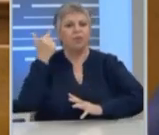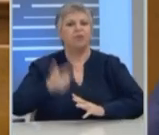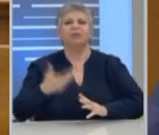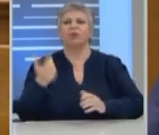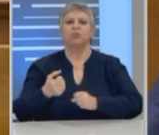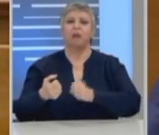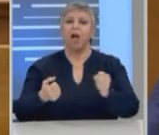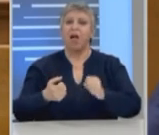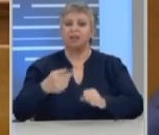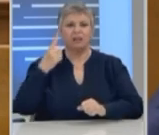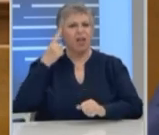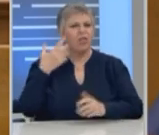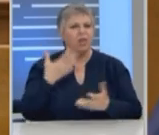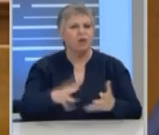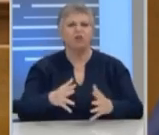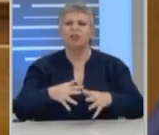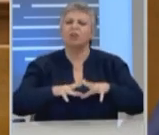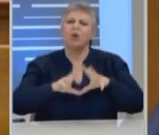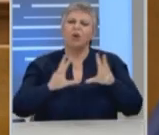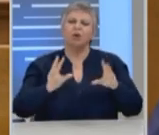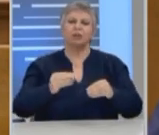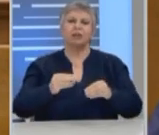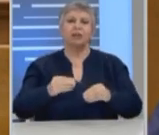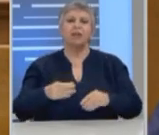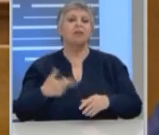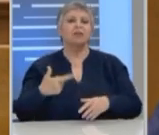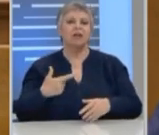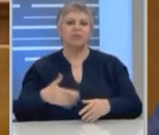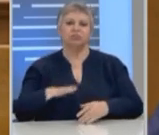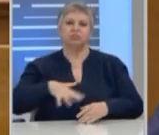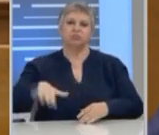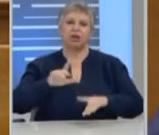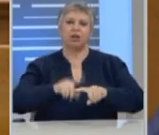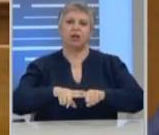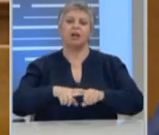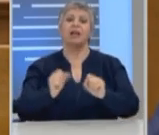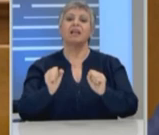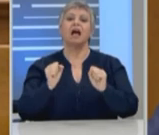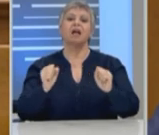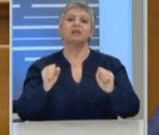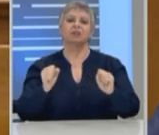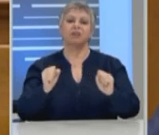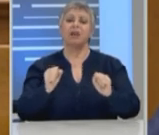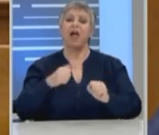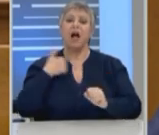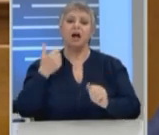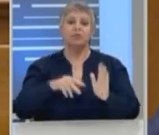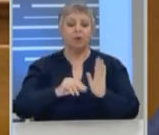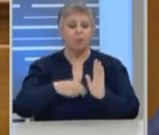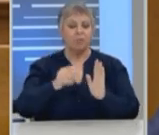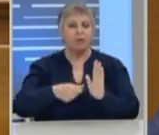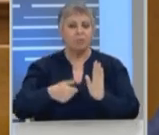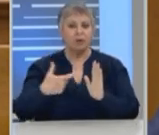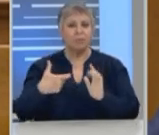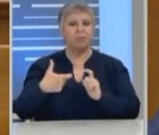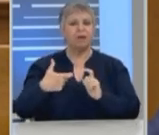πείτε, είναι να οδηγήσουμε τη χώρα με ασφάλεια έξω από το καθεστώς των μνημονίων και